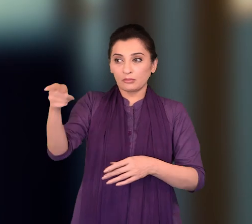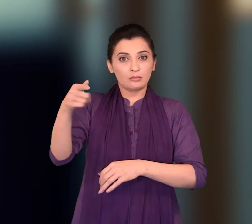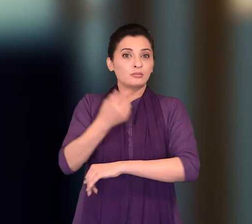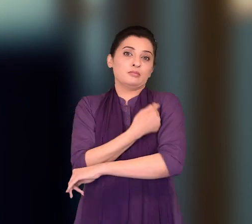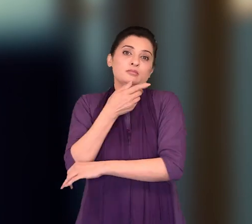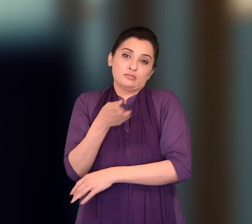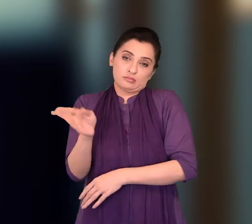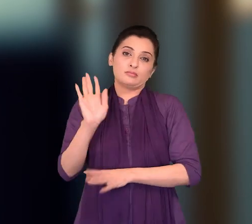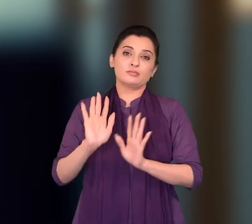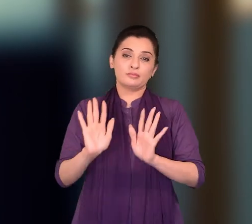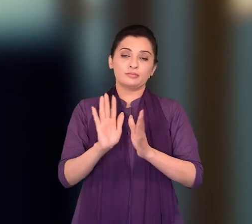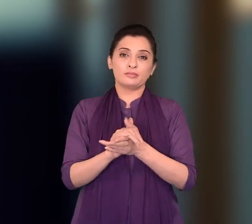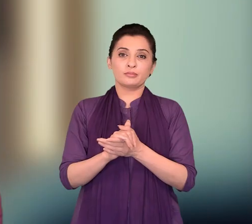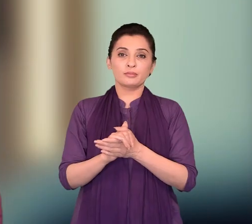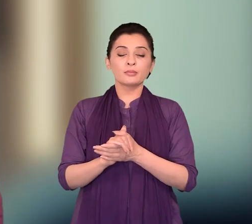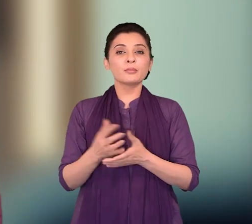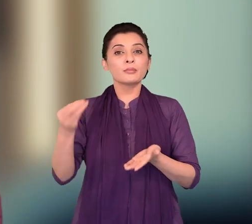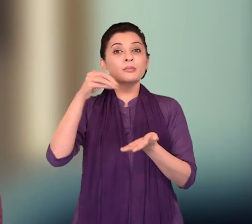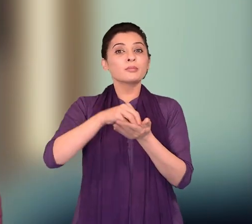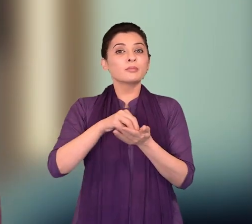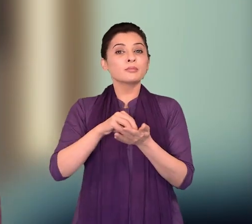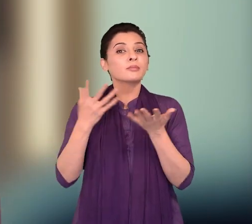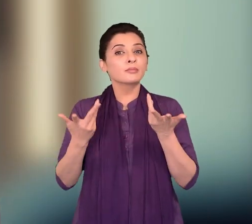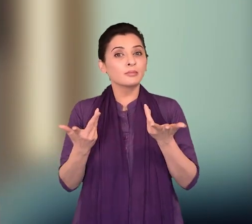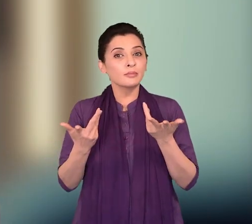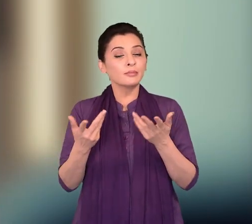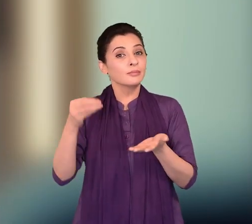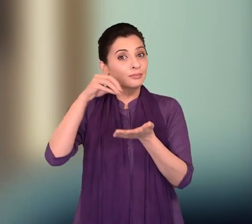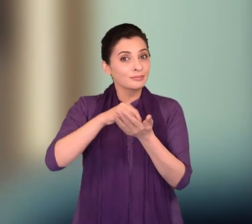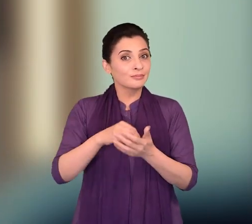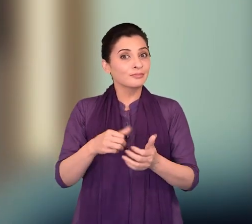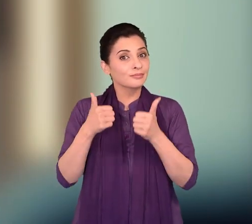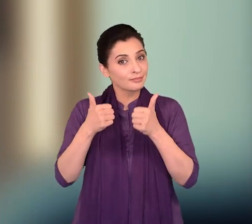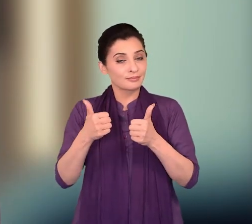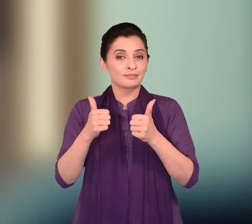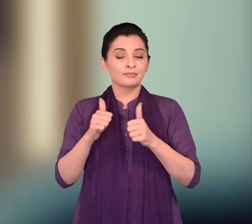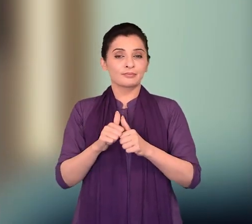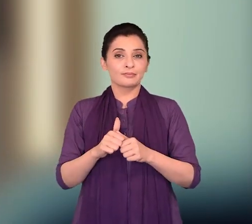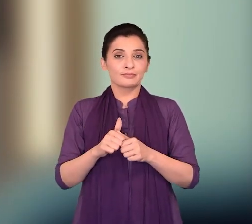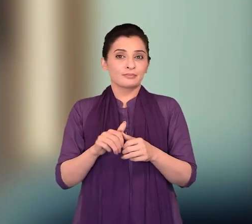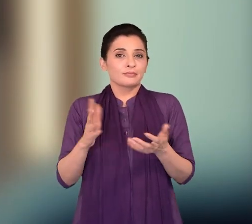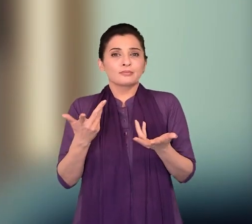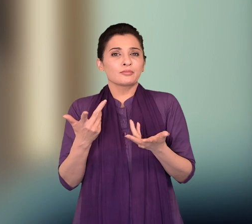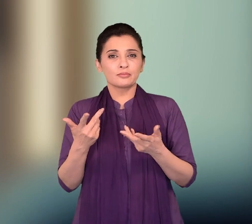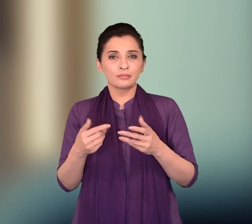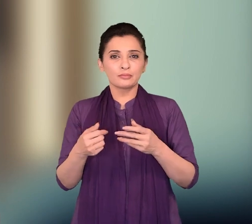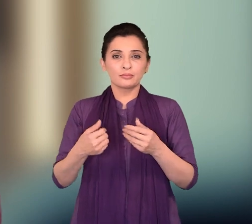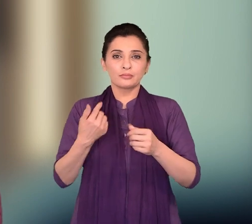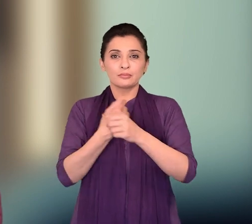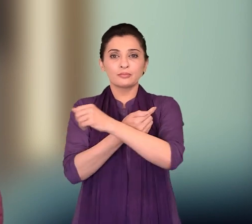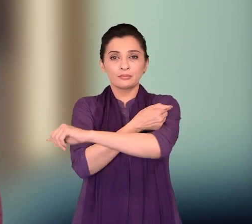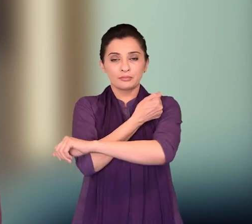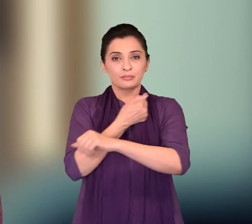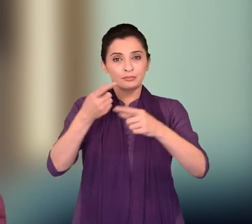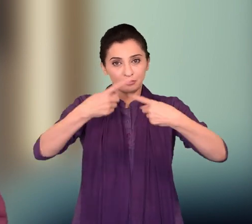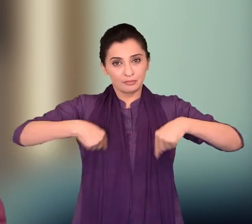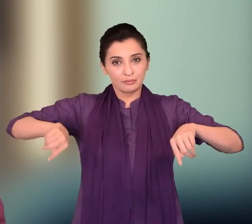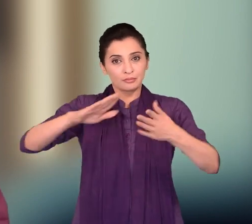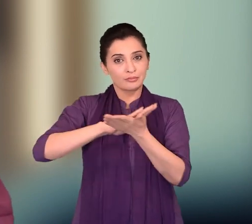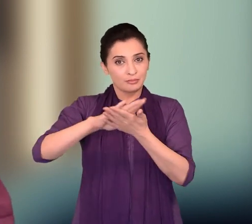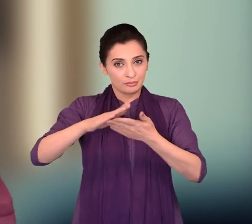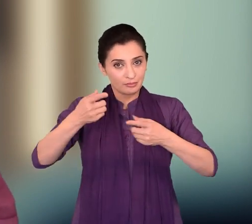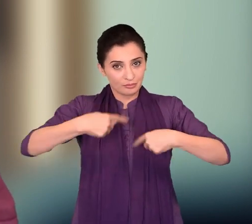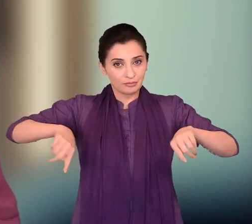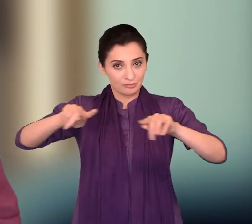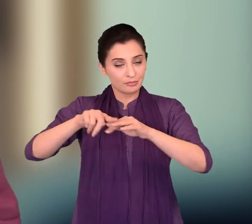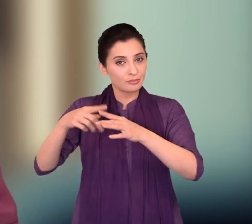کے اس طرح کے ایک ریفرل سسٹم کی بہت زیادہ جو افادیت ہے وہ یہ ہے کہ آپ کا جو ٹرشری کیئر ہاسپٹل ہیں, جس طرح بڑے ہاسپٹلز